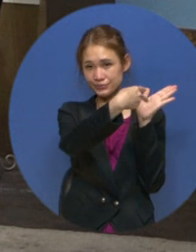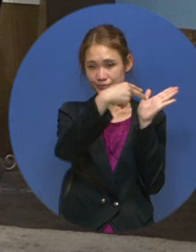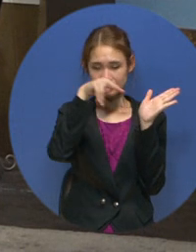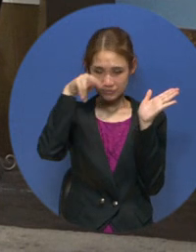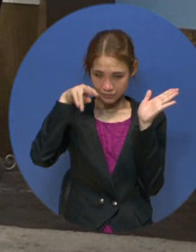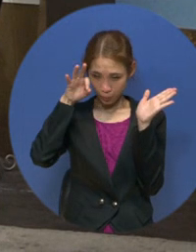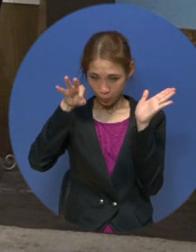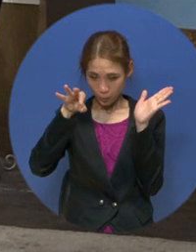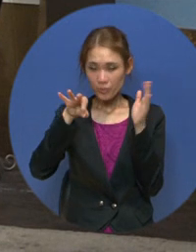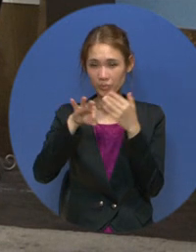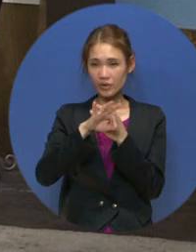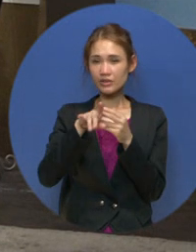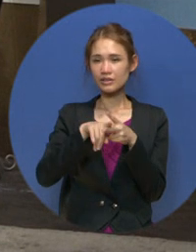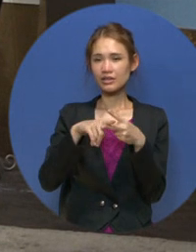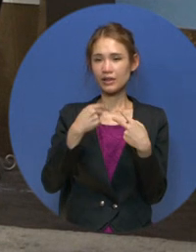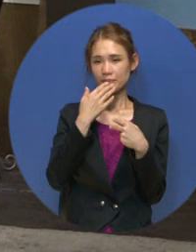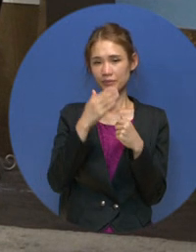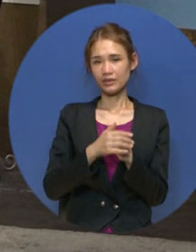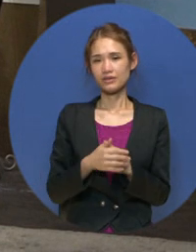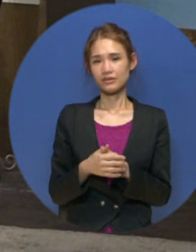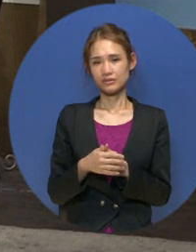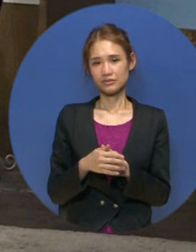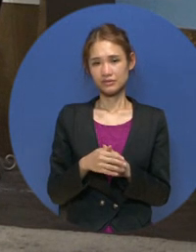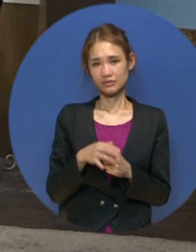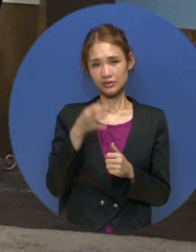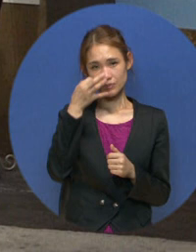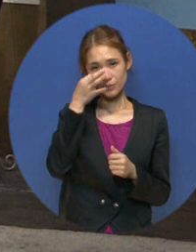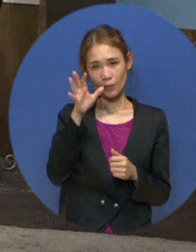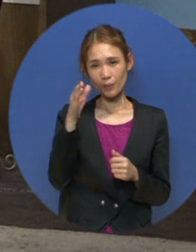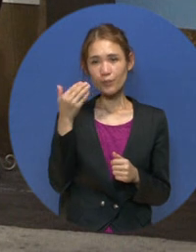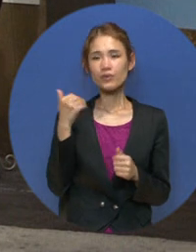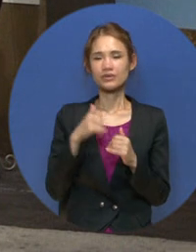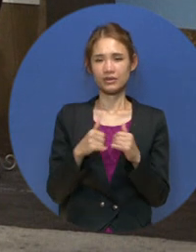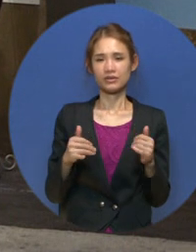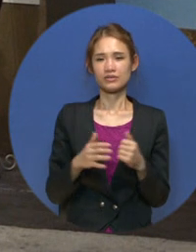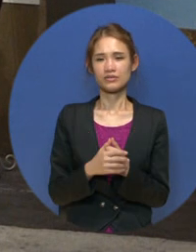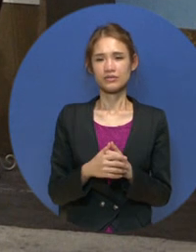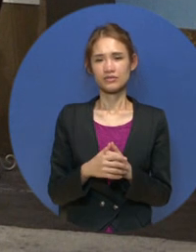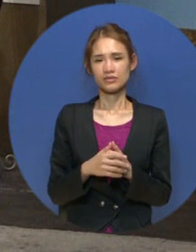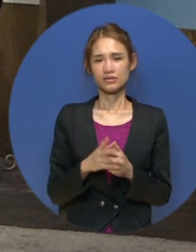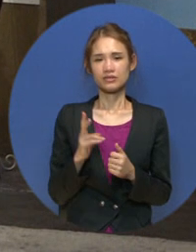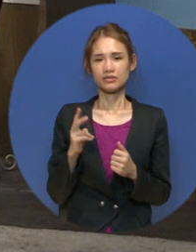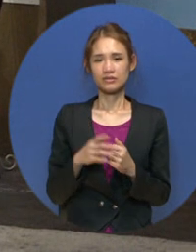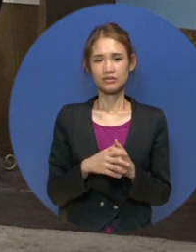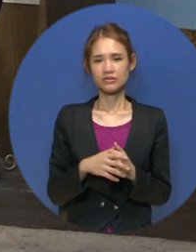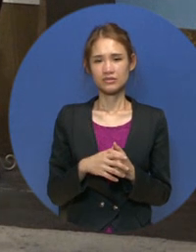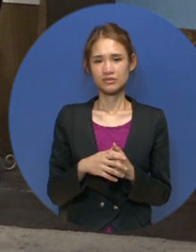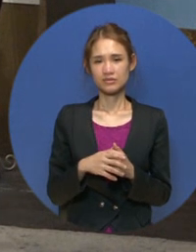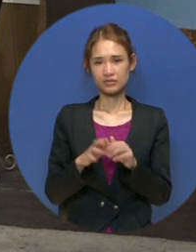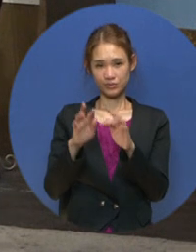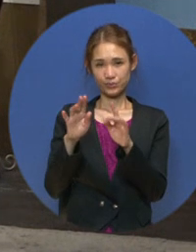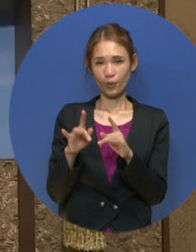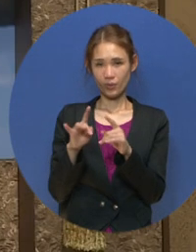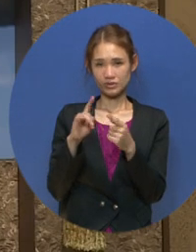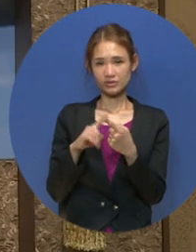이해를 네. 해 주실 것 같은데 네. 그리고, 미처 보지 못하신 맞습니다. 분들께서 아마 네, 그리고, 그러실 것 같습니다.